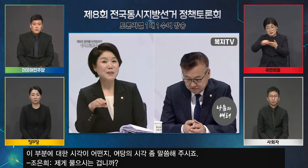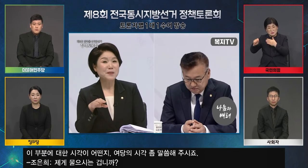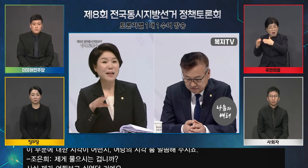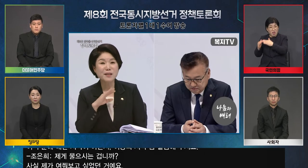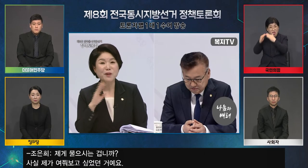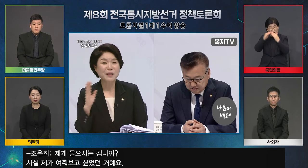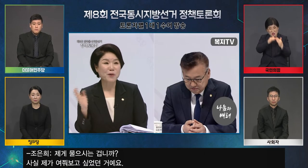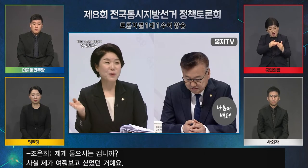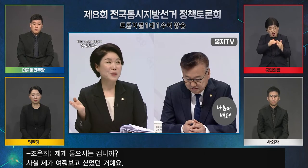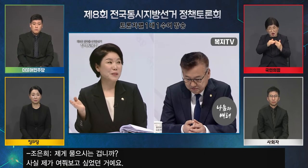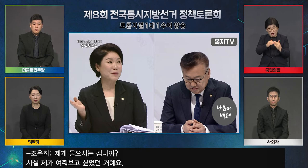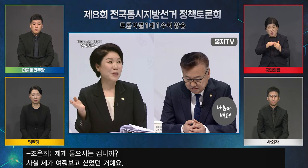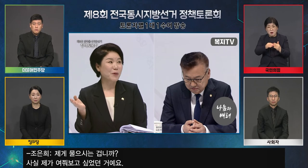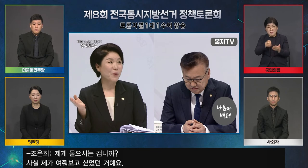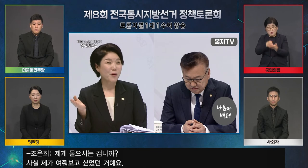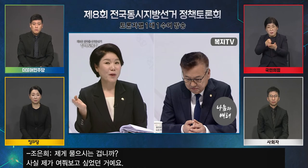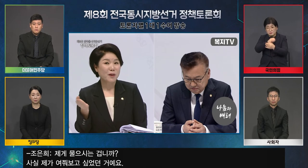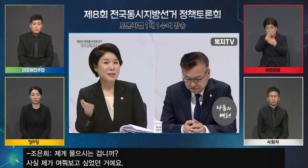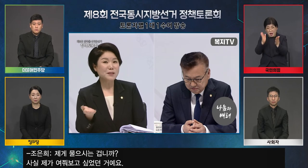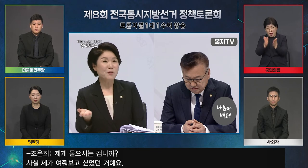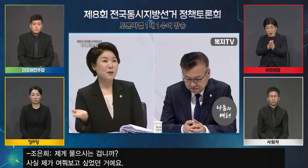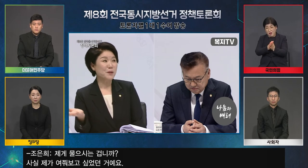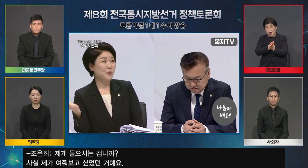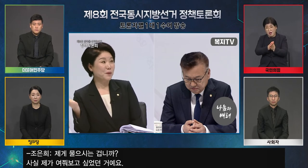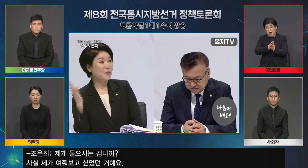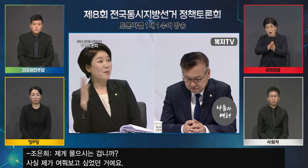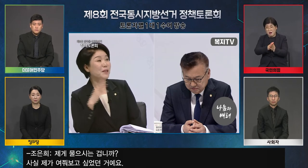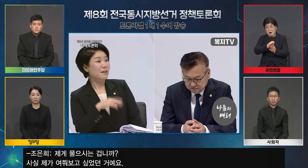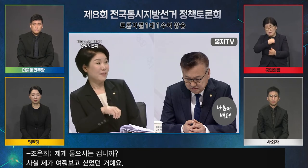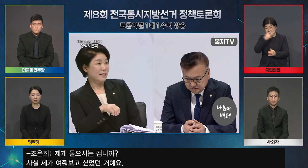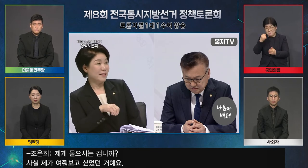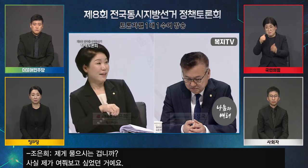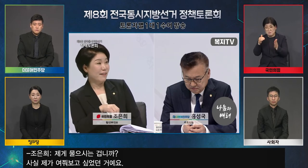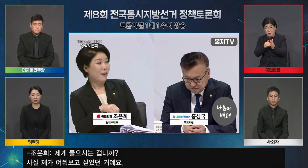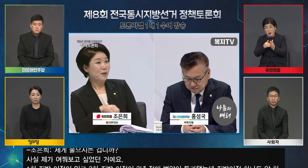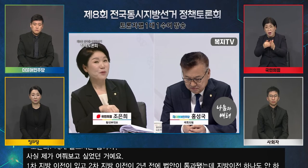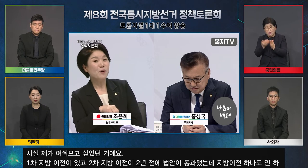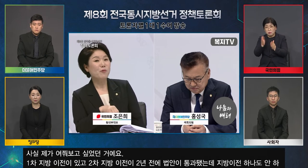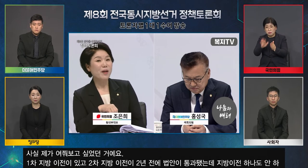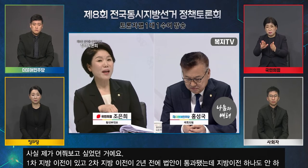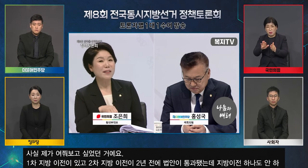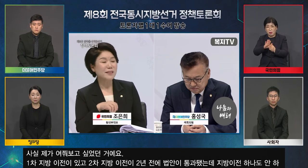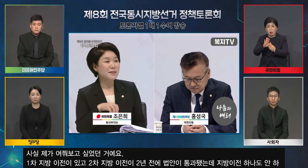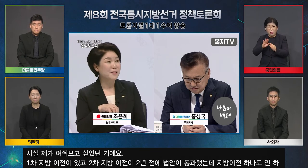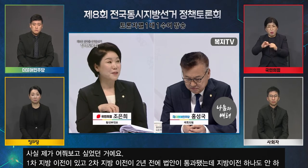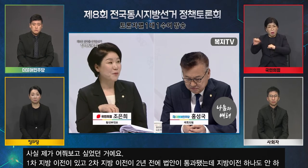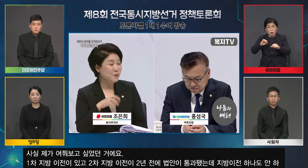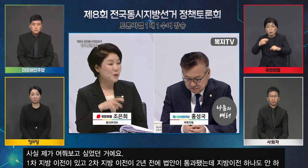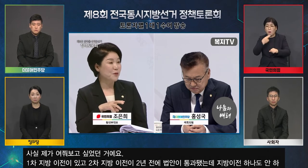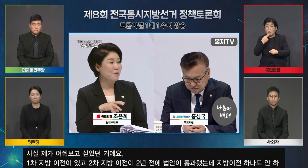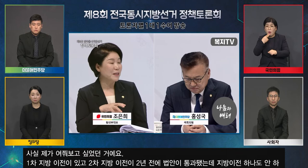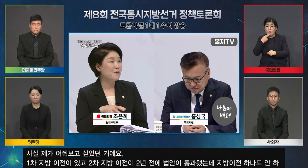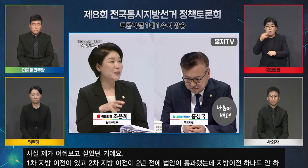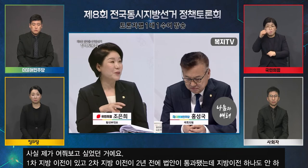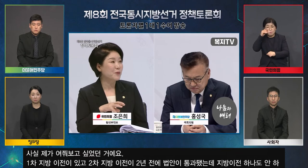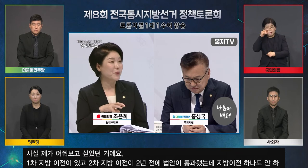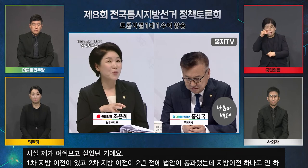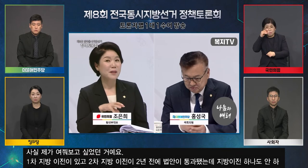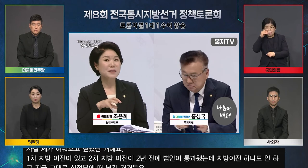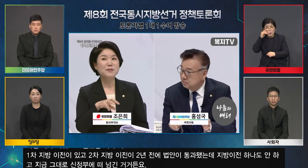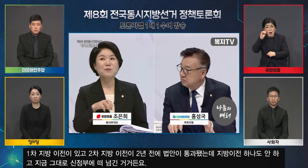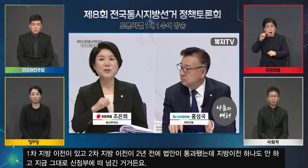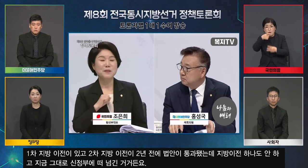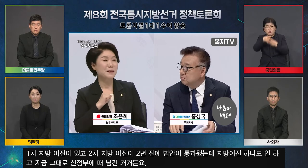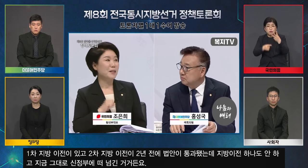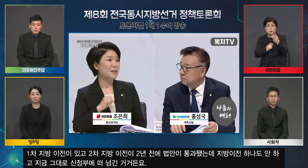지방 이전 하나도 안 하고 지금 그대로 신정부에 떠넘긴 거거든요. 그동안 왜 안 하셨는지 그것부터 좀 말씀하시고